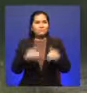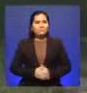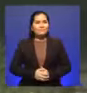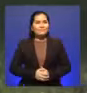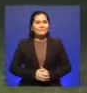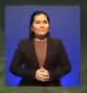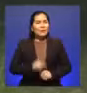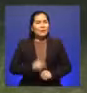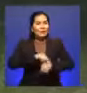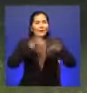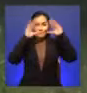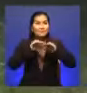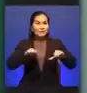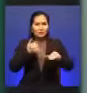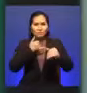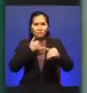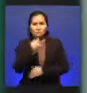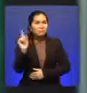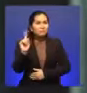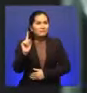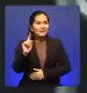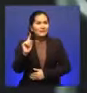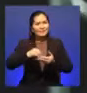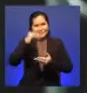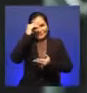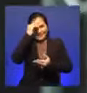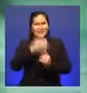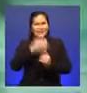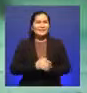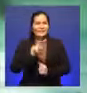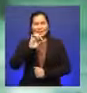ๆนี่ก็ค่ำแล้วเด็กๆจะไปไหนกันครับ มาเรียนกีฬาตีครับ